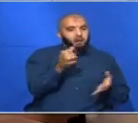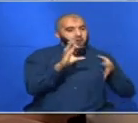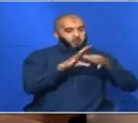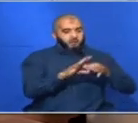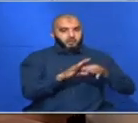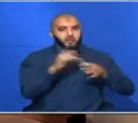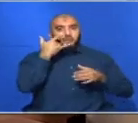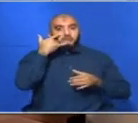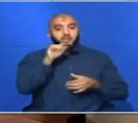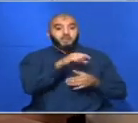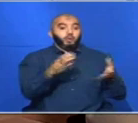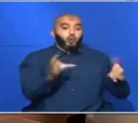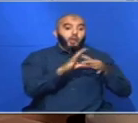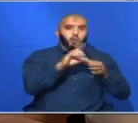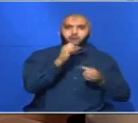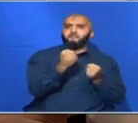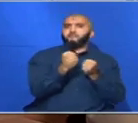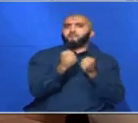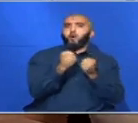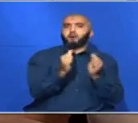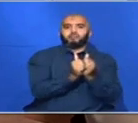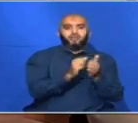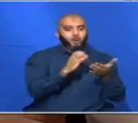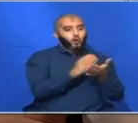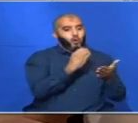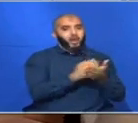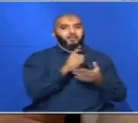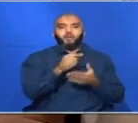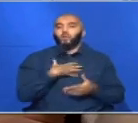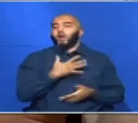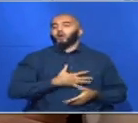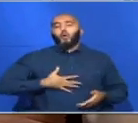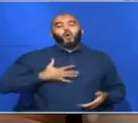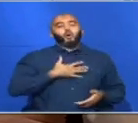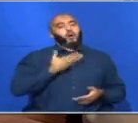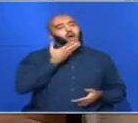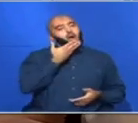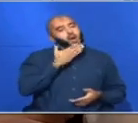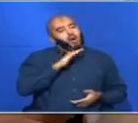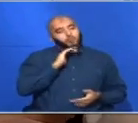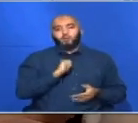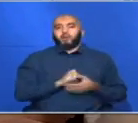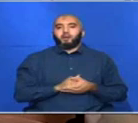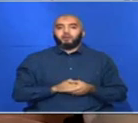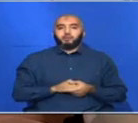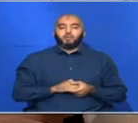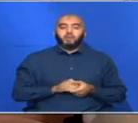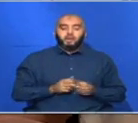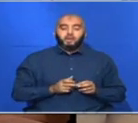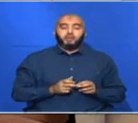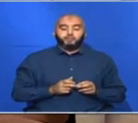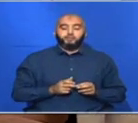بان علاقته بالقران الكريم طيبه فليبشر وليعلم بانه من الذاكرين الله كثيرا